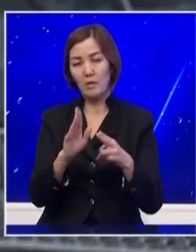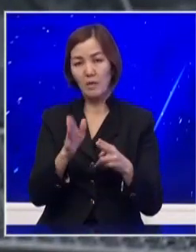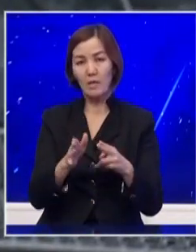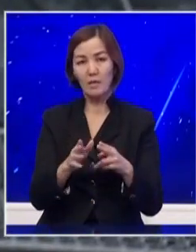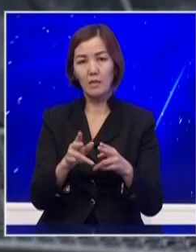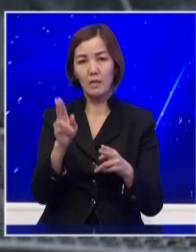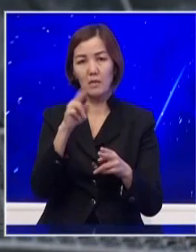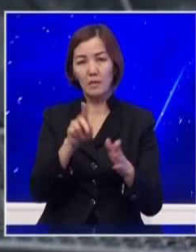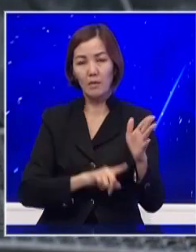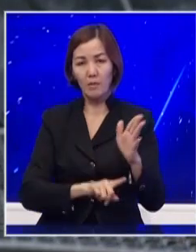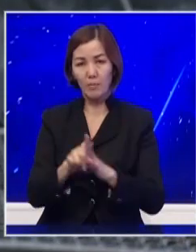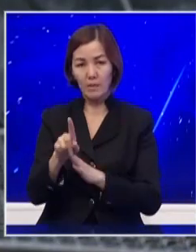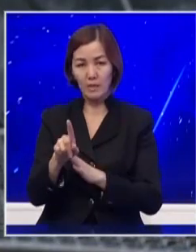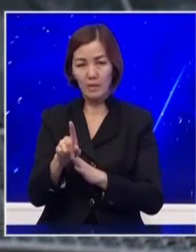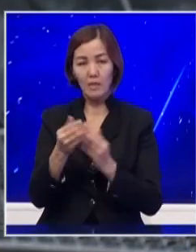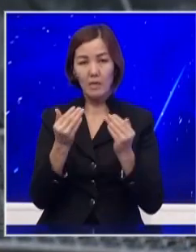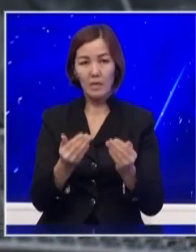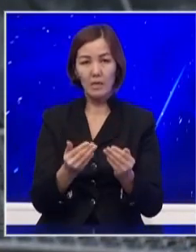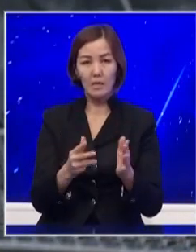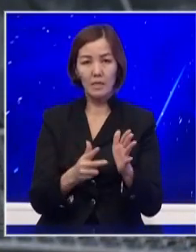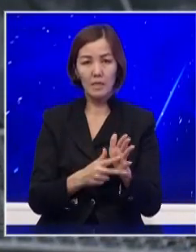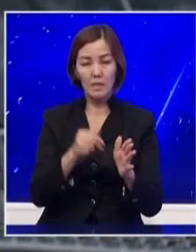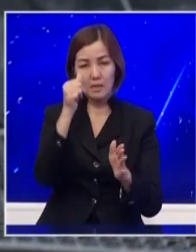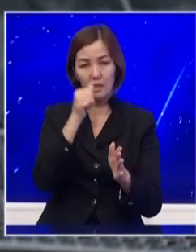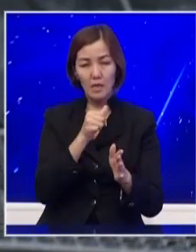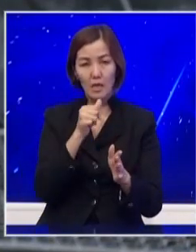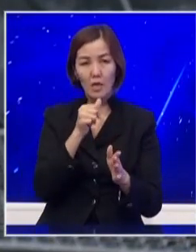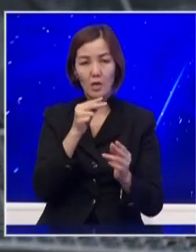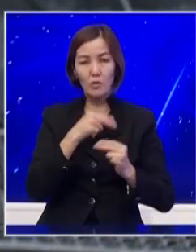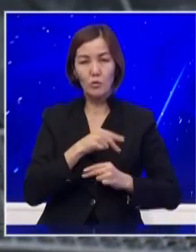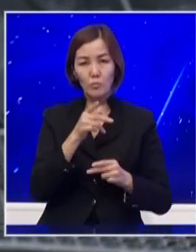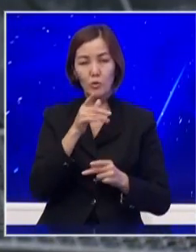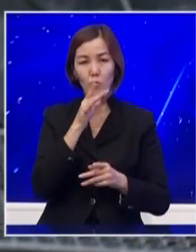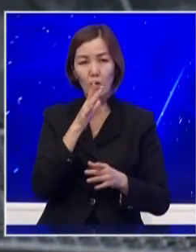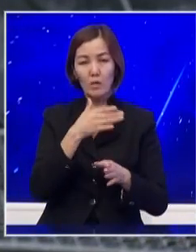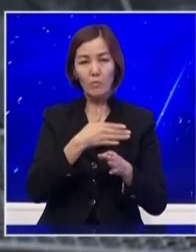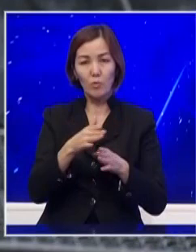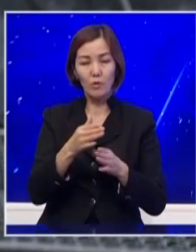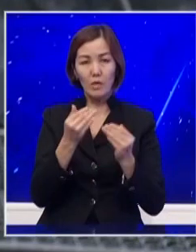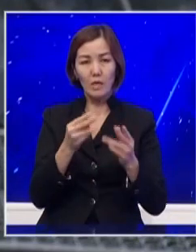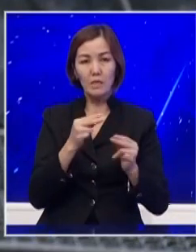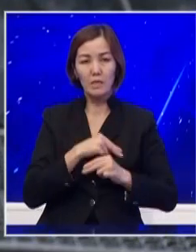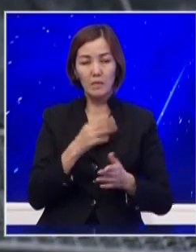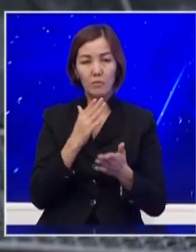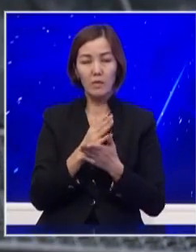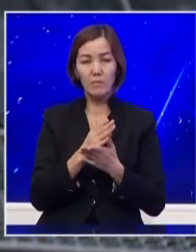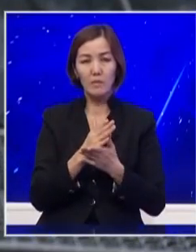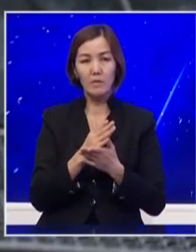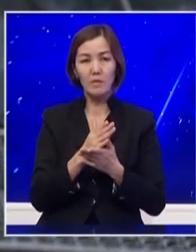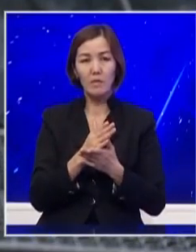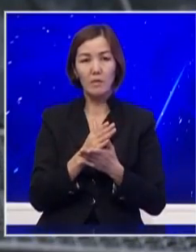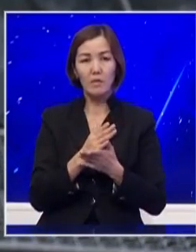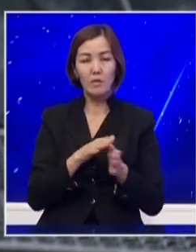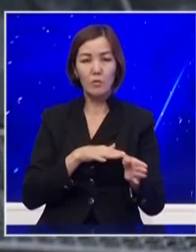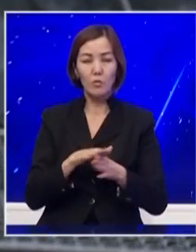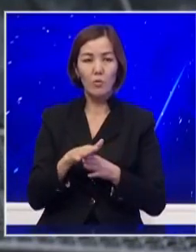Сонымен декабрьде шыққан корректировкадан, оның кейін 8 ай жұмыс уақытына енді 8 ай бөлінді. Қазір істеп жатырмыз. Енді жұмыс